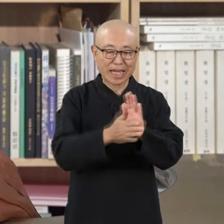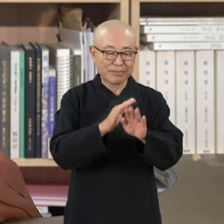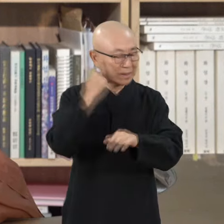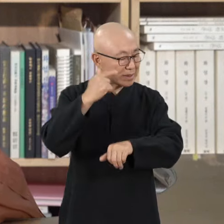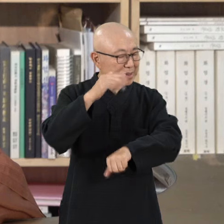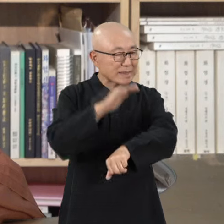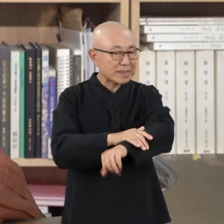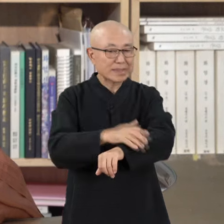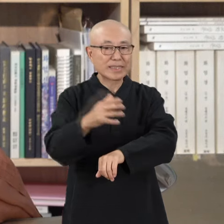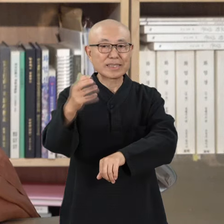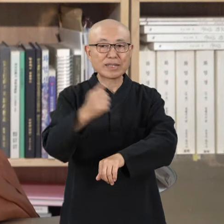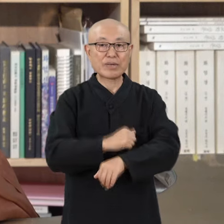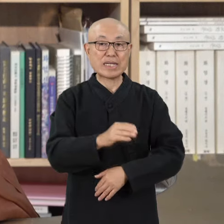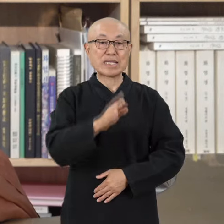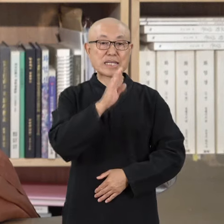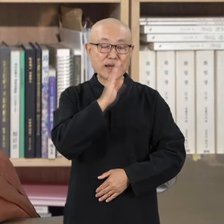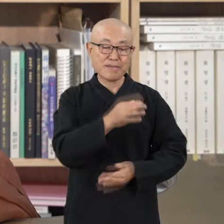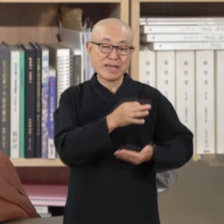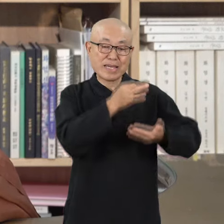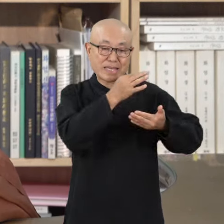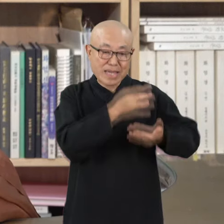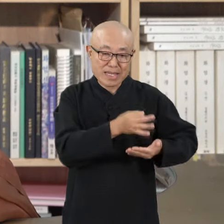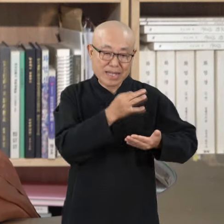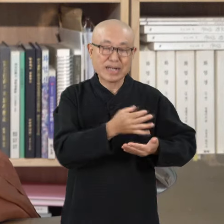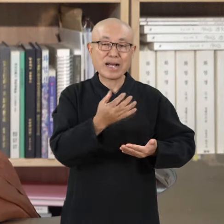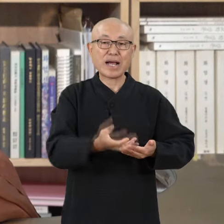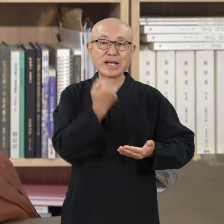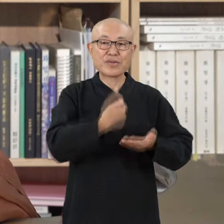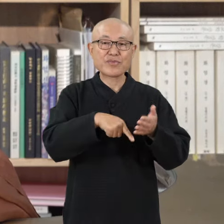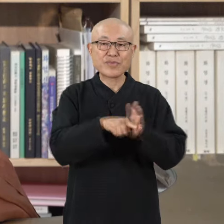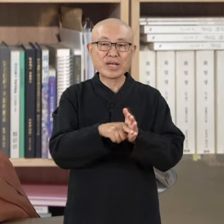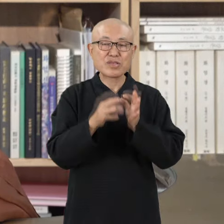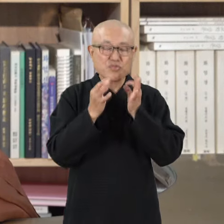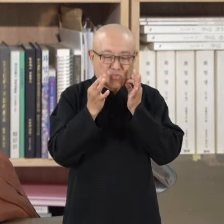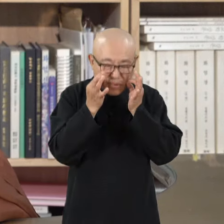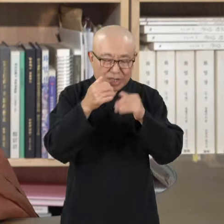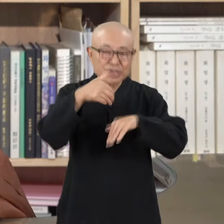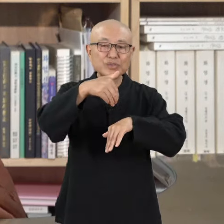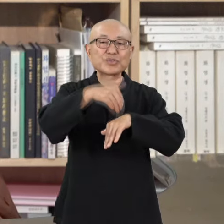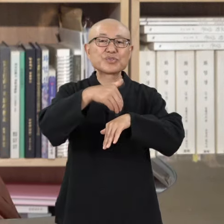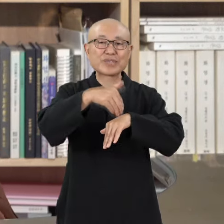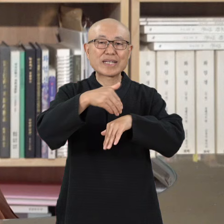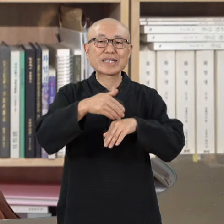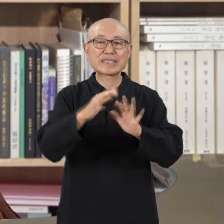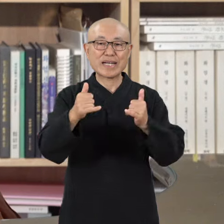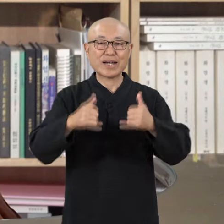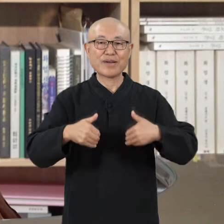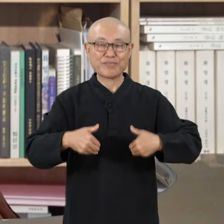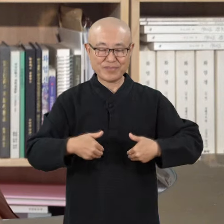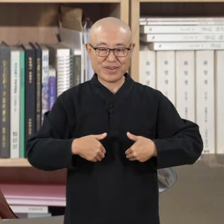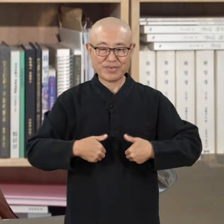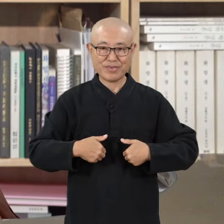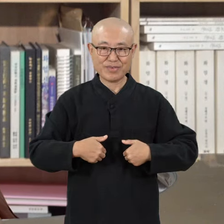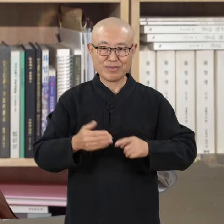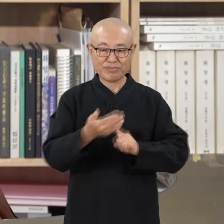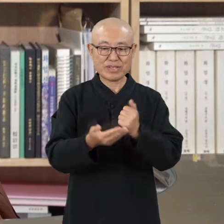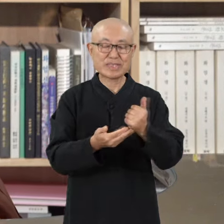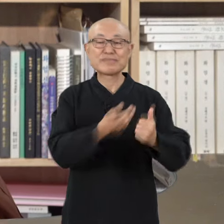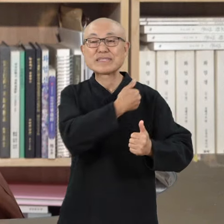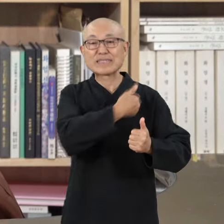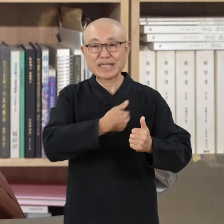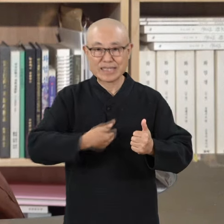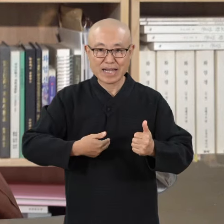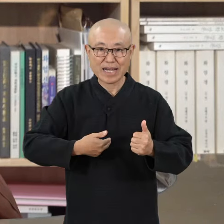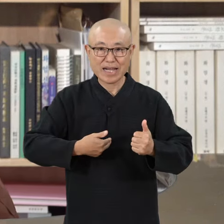참된 재산을 지켜가려고 하는 그런 수행자가 되어야 하고 그러한 부처님의 제자가 되어야